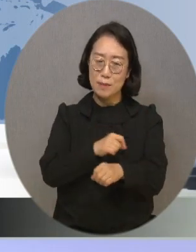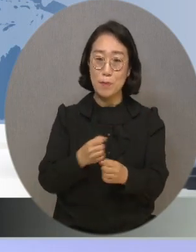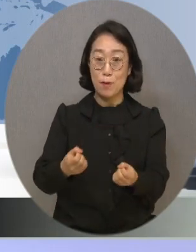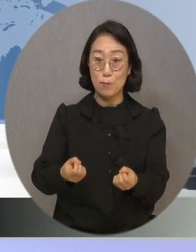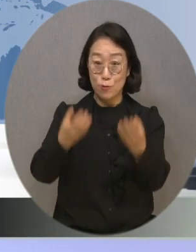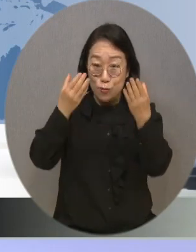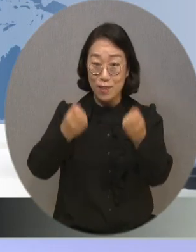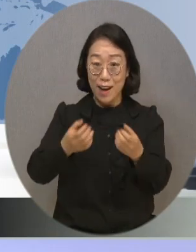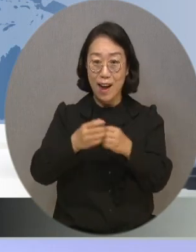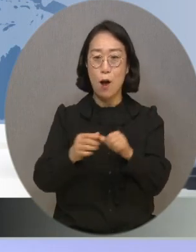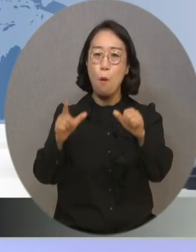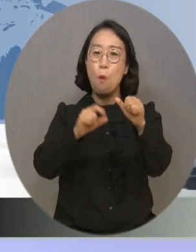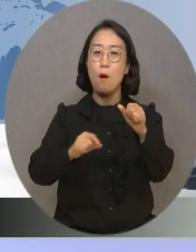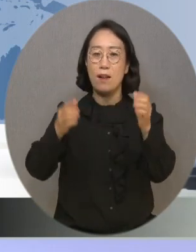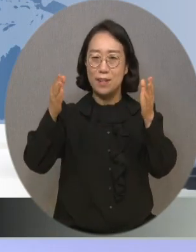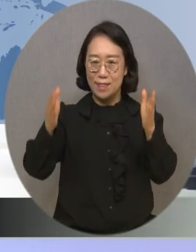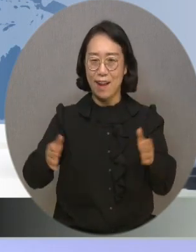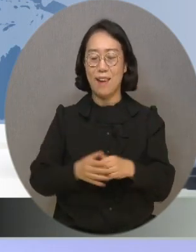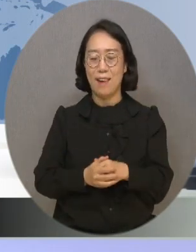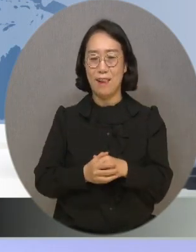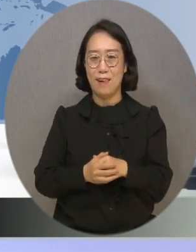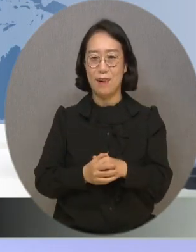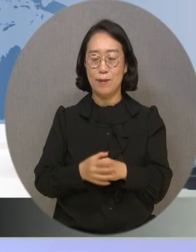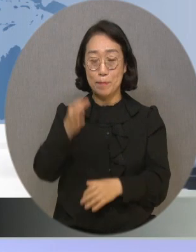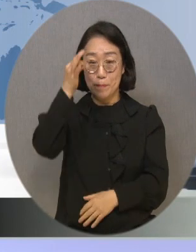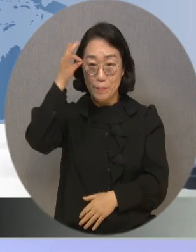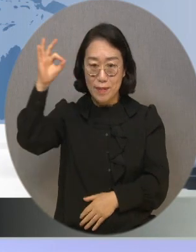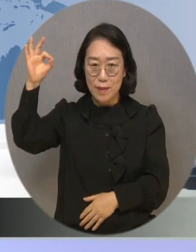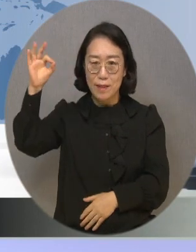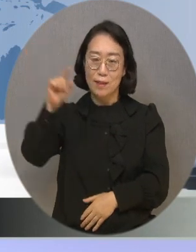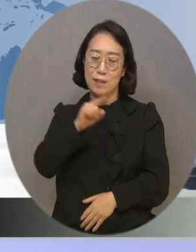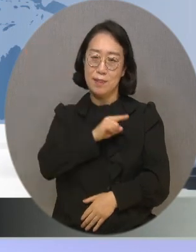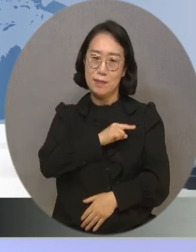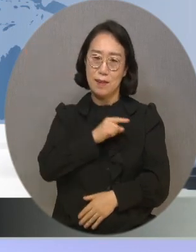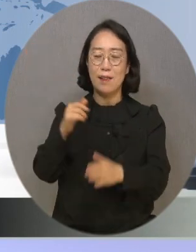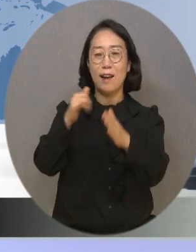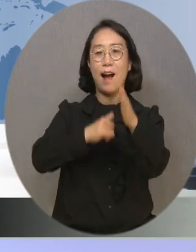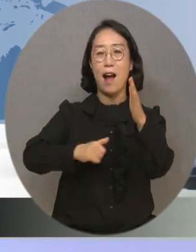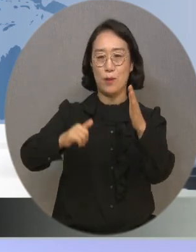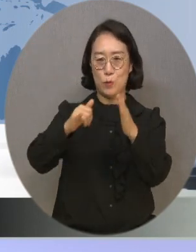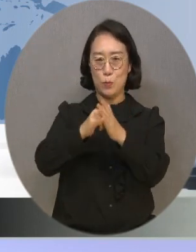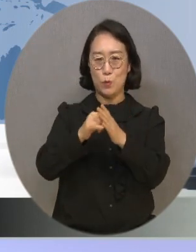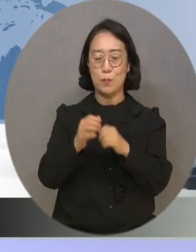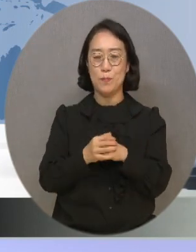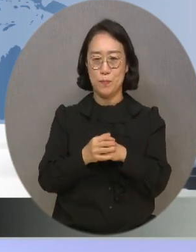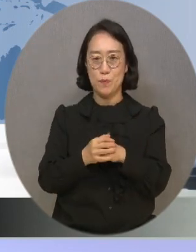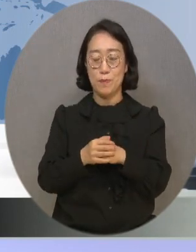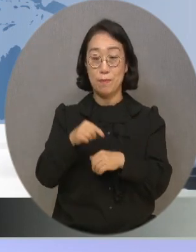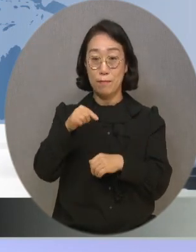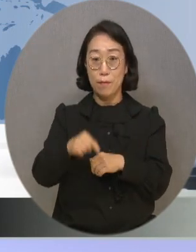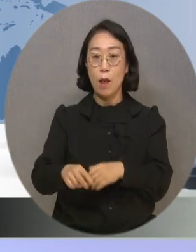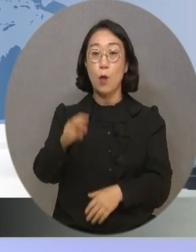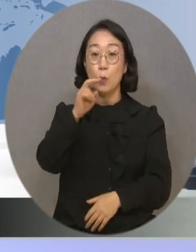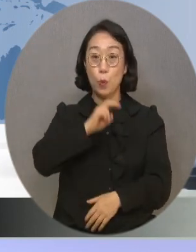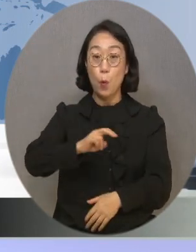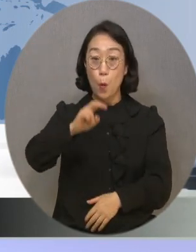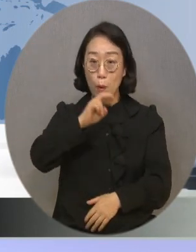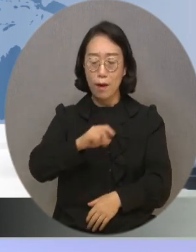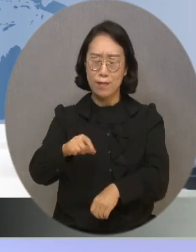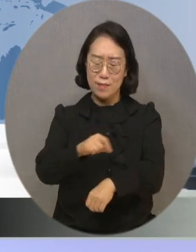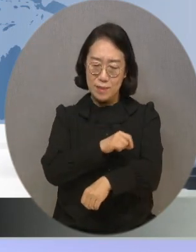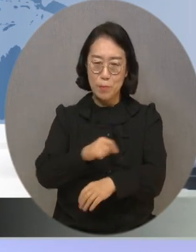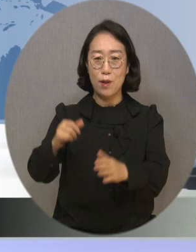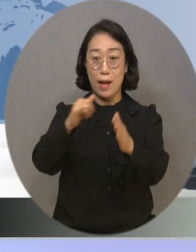그동안 감사했던 분들이 떠오르곤 합니다. 그중 으뜸은 가족 아닐까 싶은데요. 여기 노래로 그동안